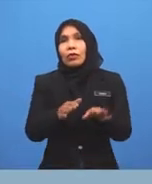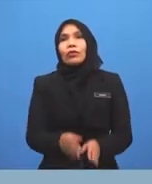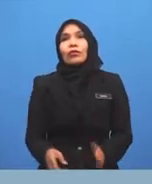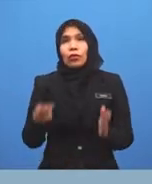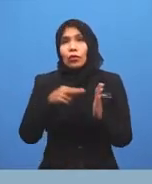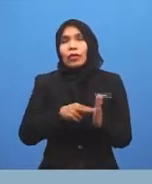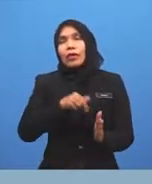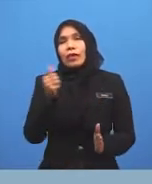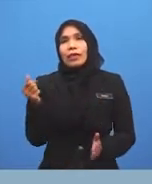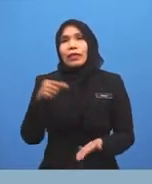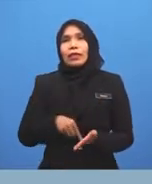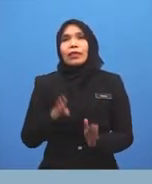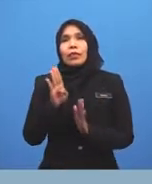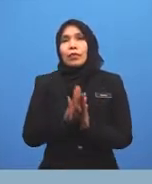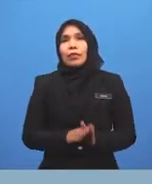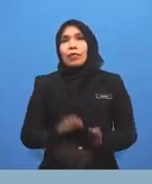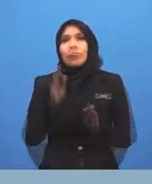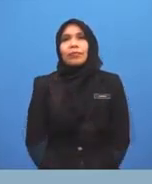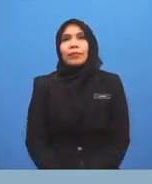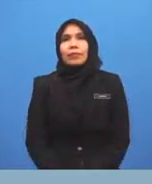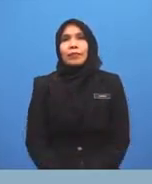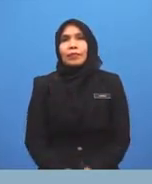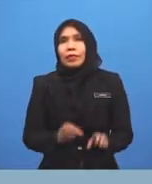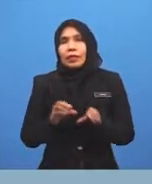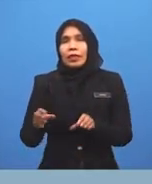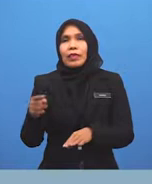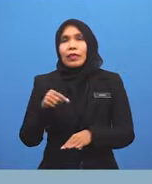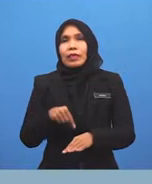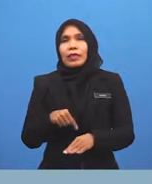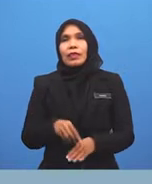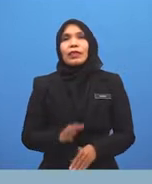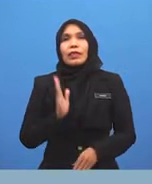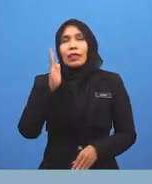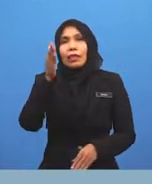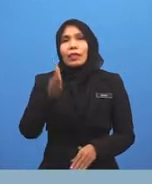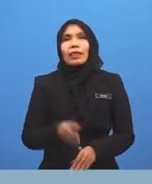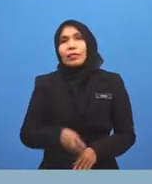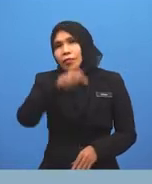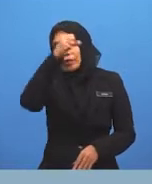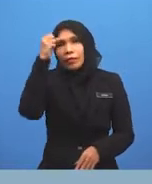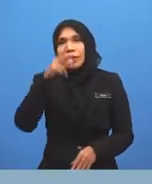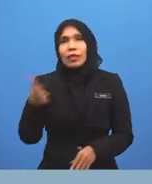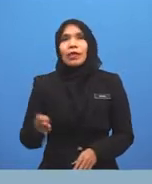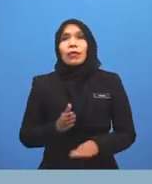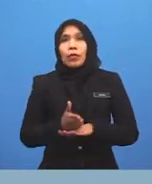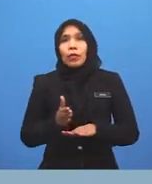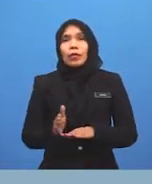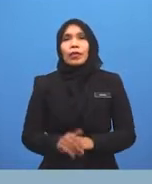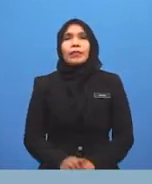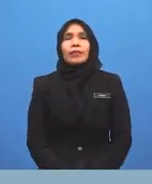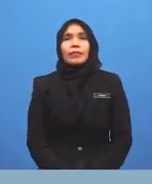gegelung dipusingkan ke kanan, pergerakan ini akan menyebabkan berlakunya pemotongan flux magnet.